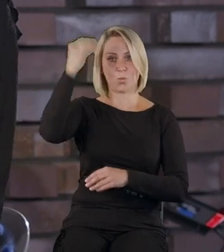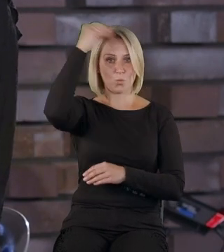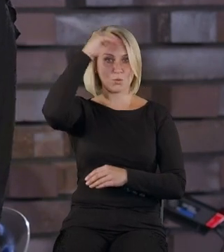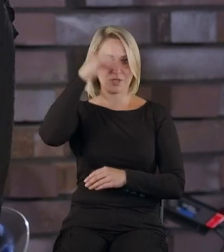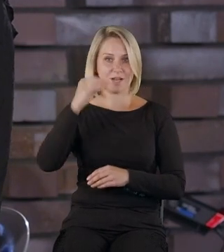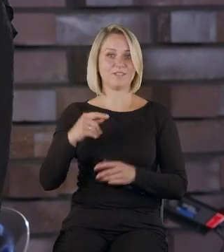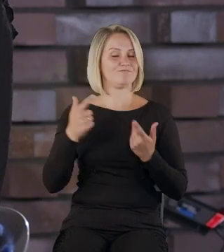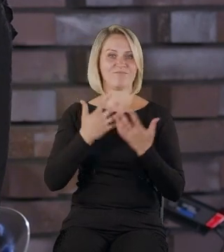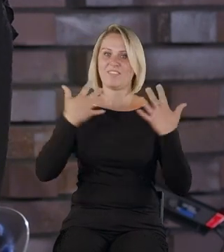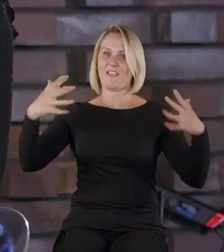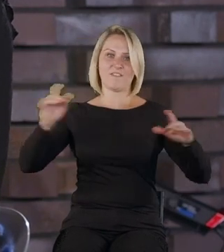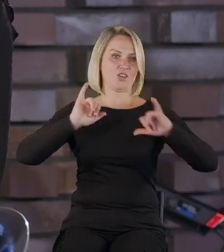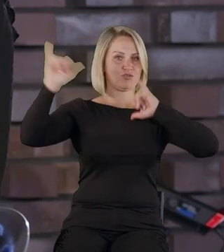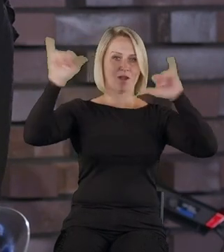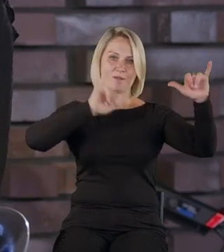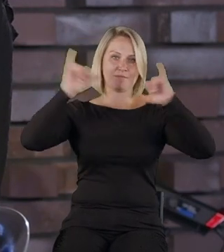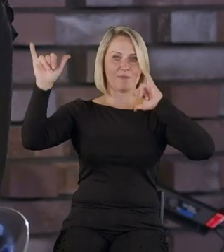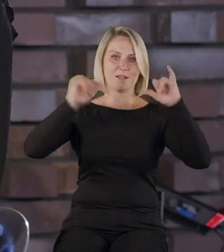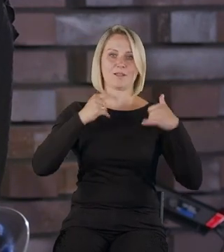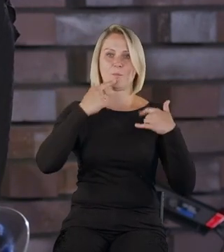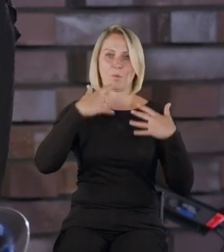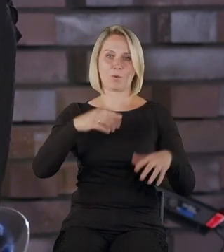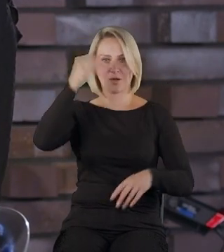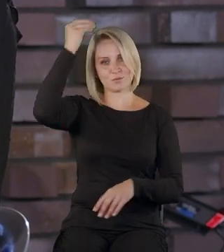Jest to największa impreza popularno-naukowa w kraju.